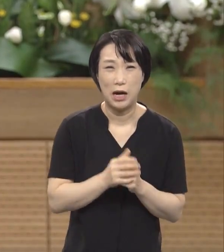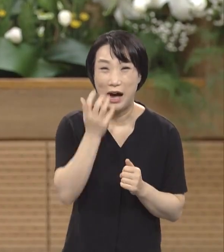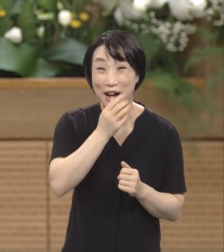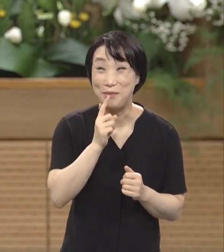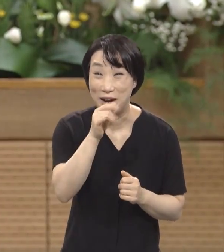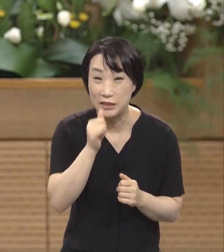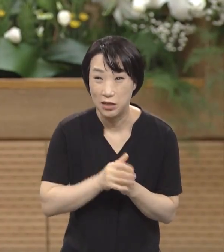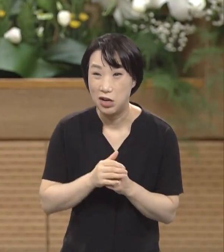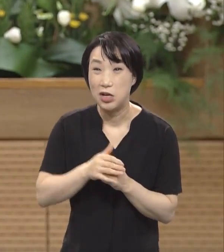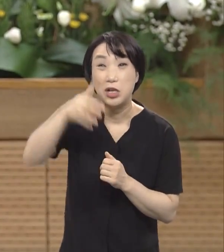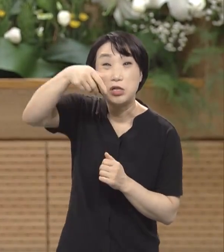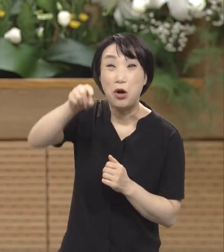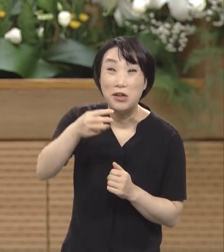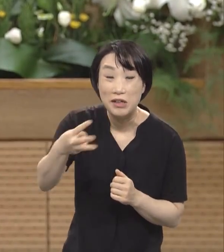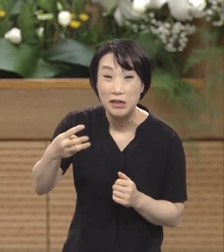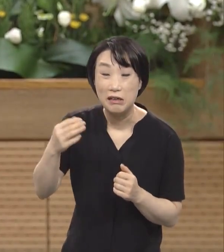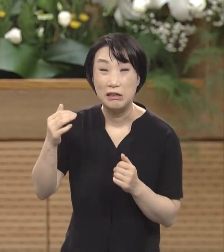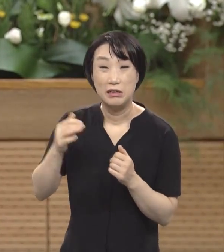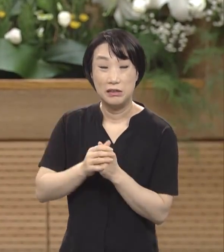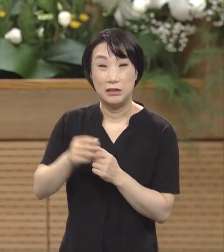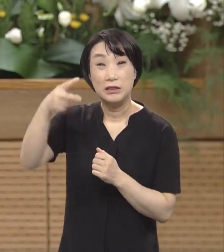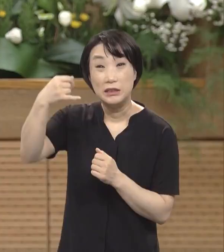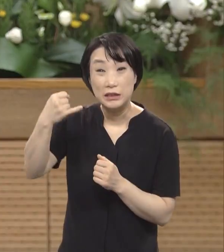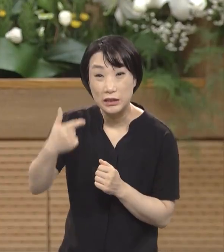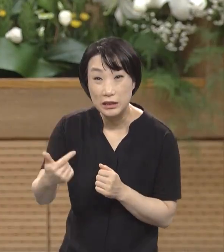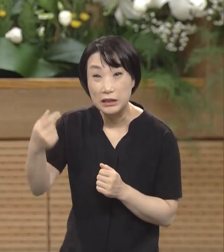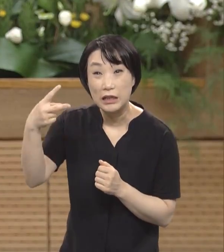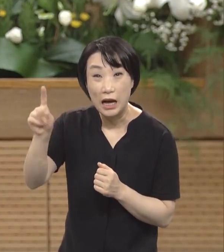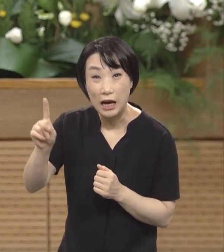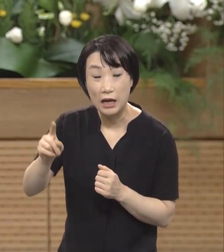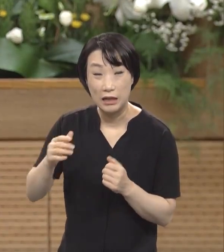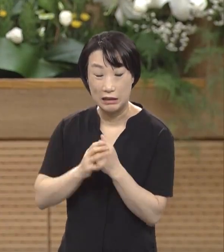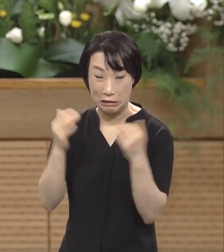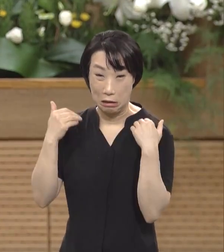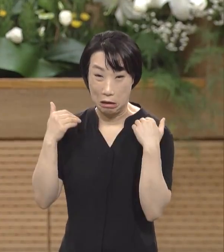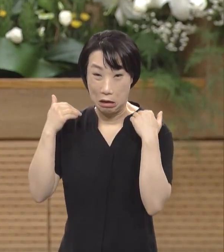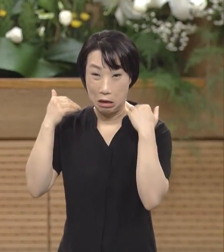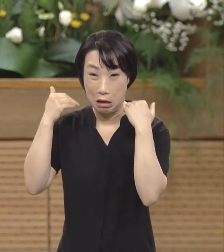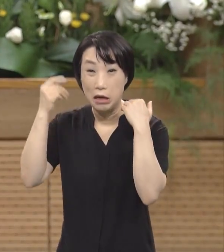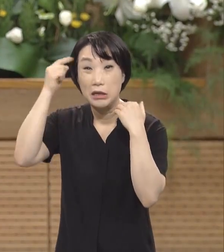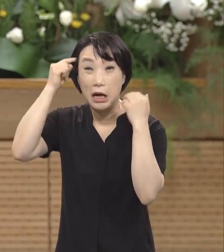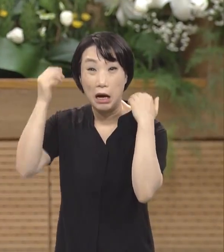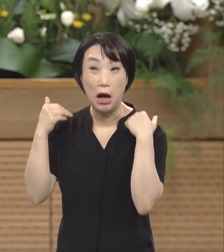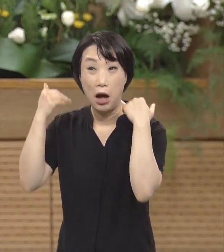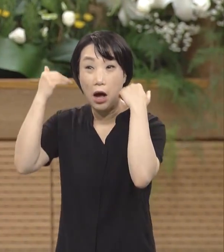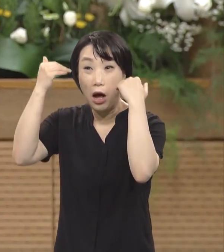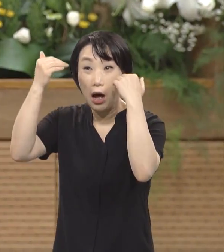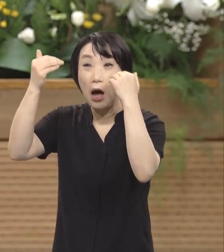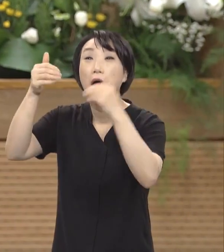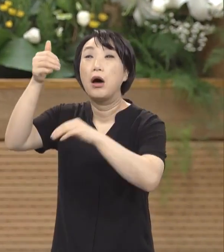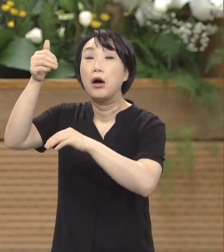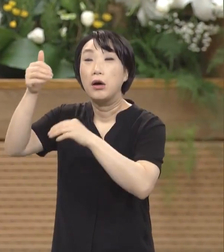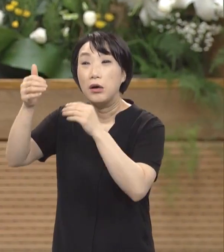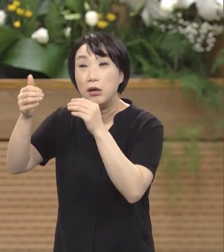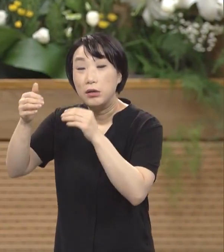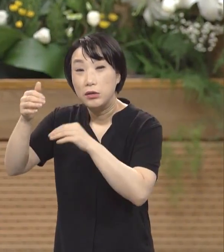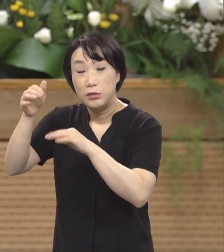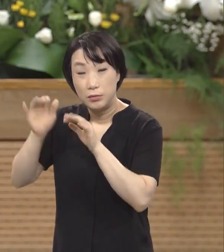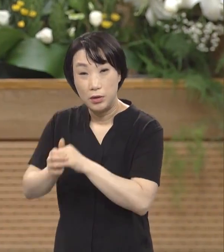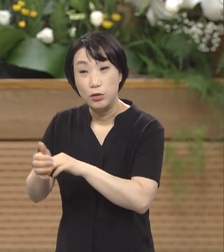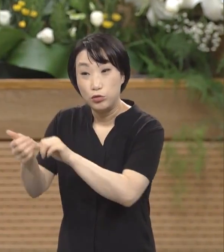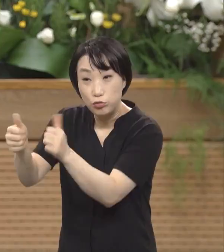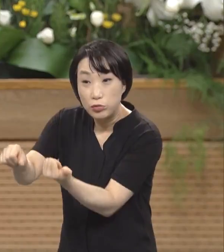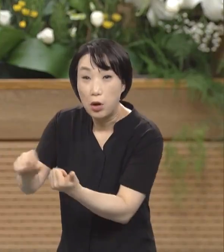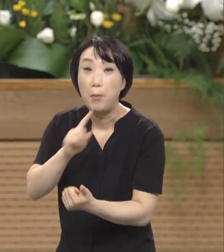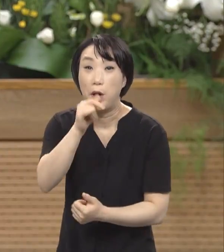그럴 때 무슨 말씀인가 몰랐어. 근데 내가 이제 나이